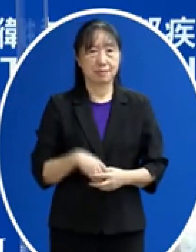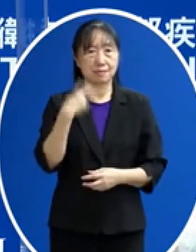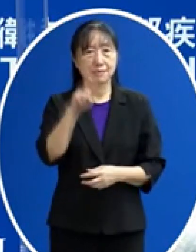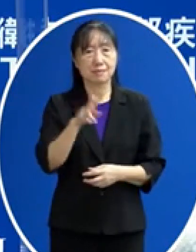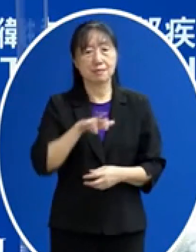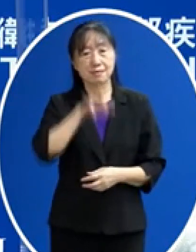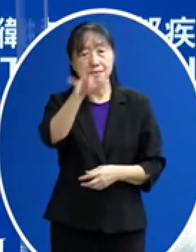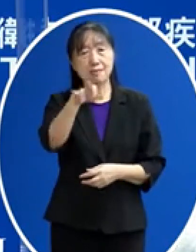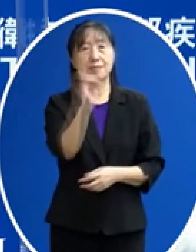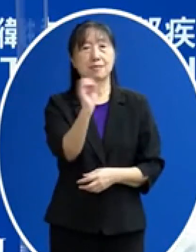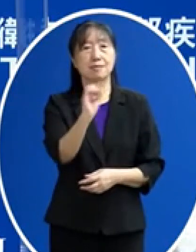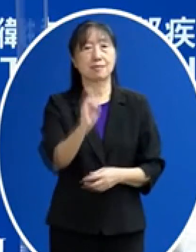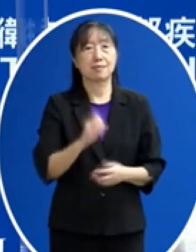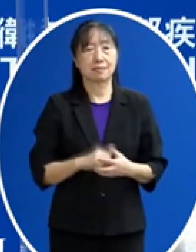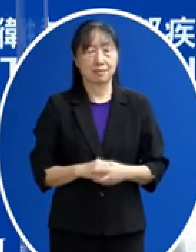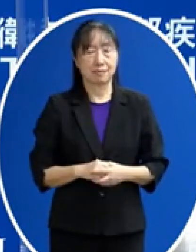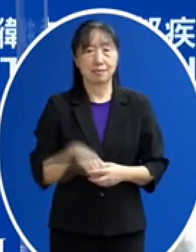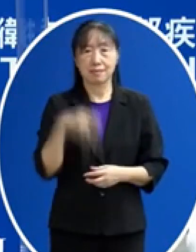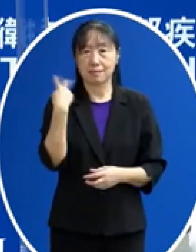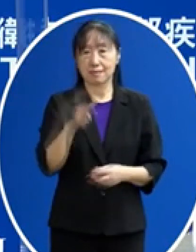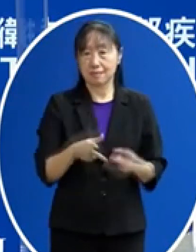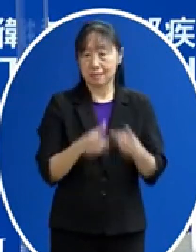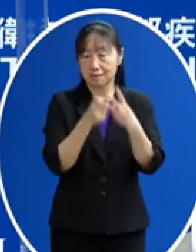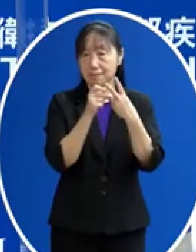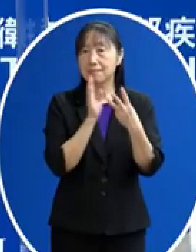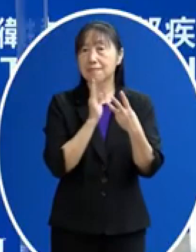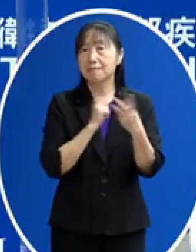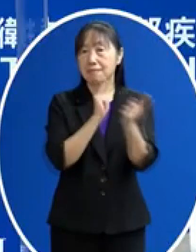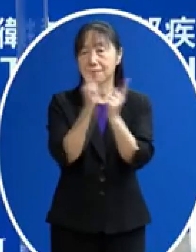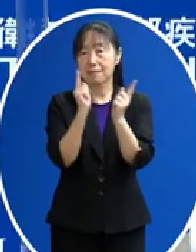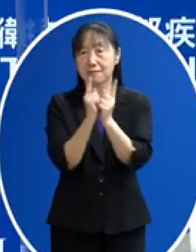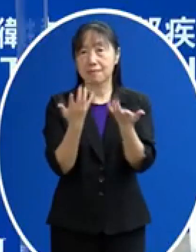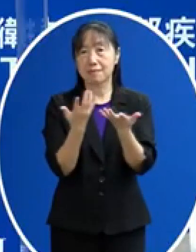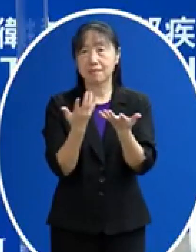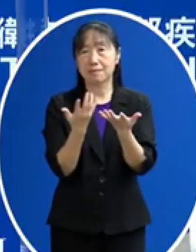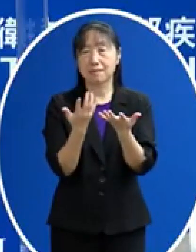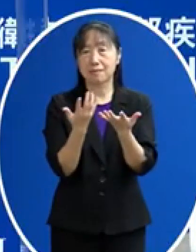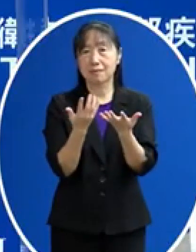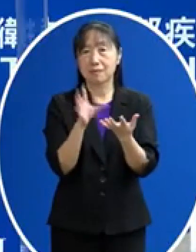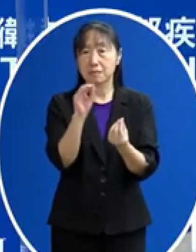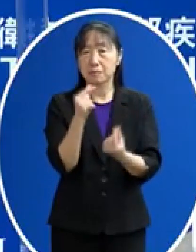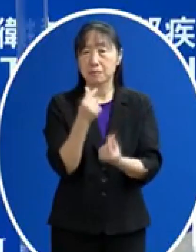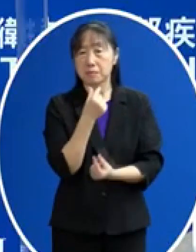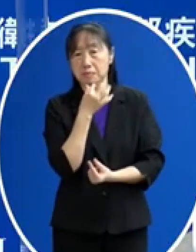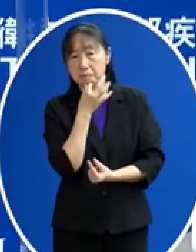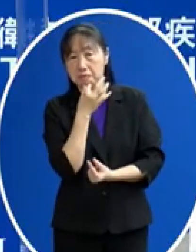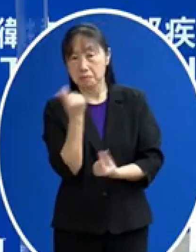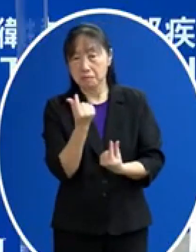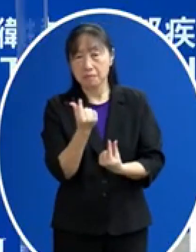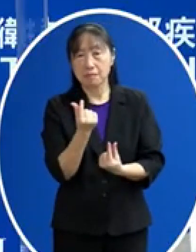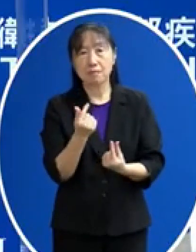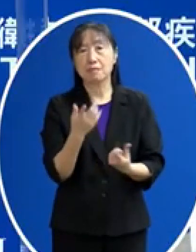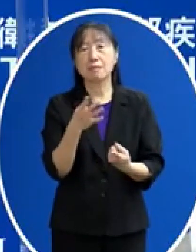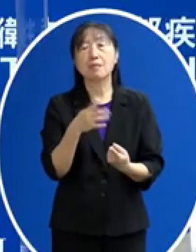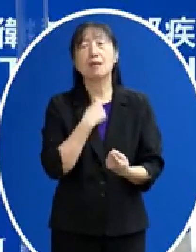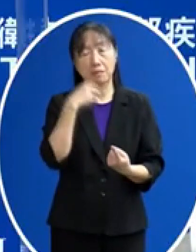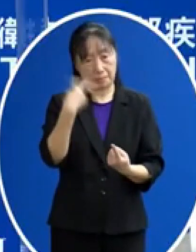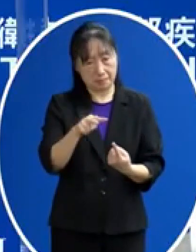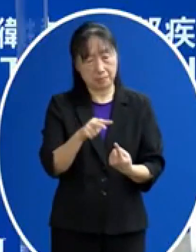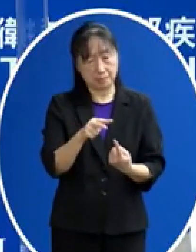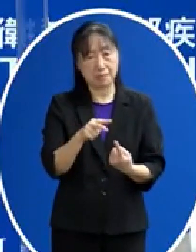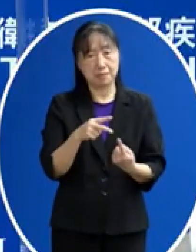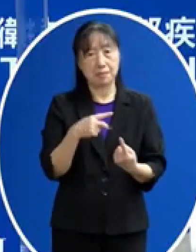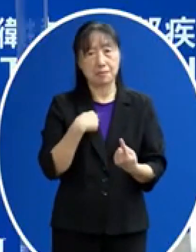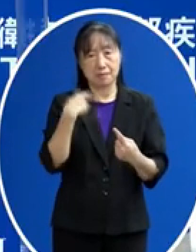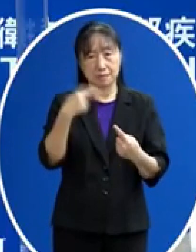有出入境的记录。然后第三个相关的接触者也没有可能疑似的人，当然这还要进一步的再调